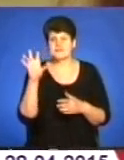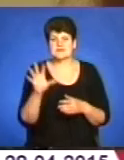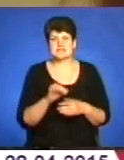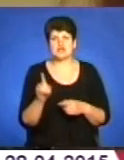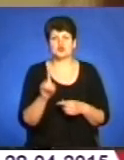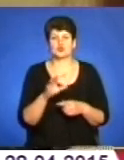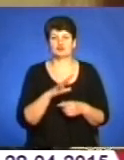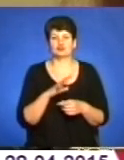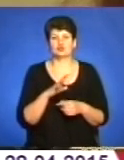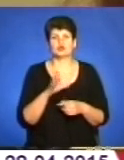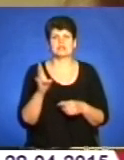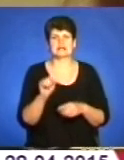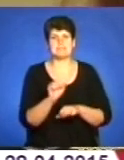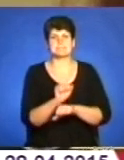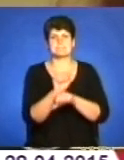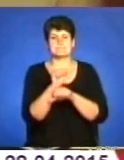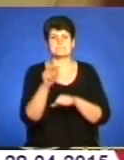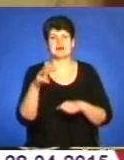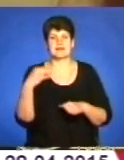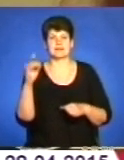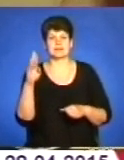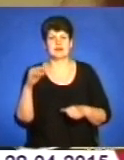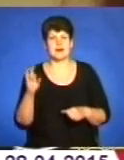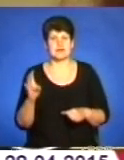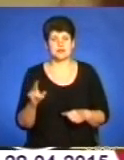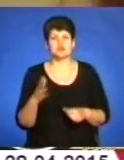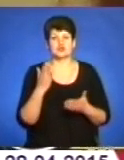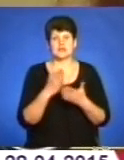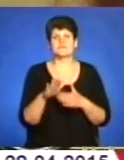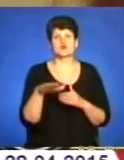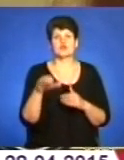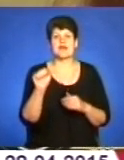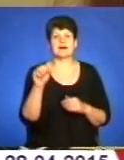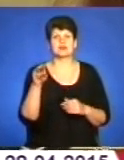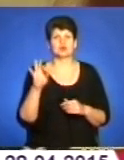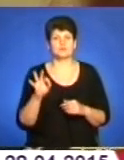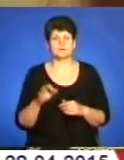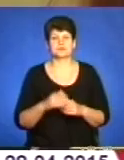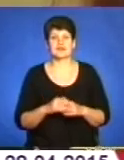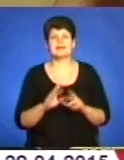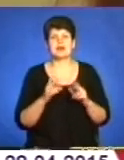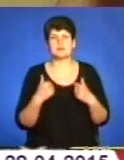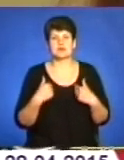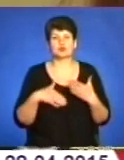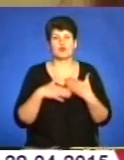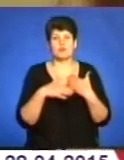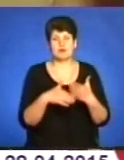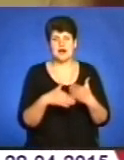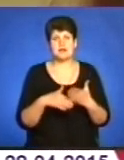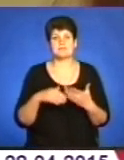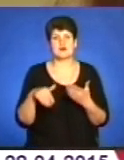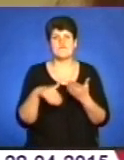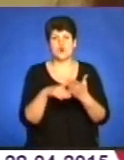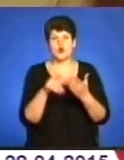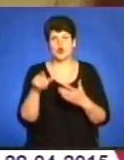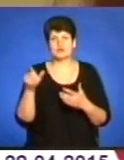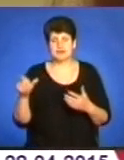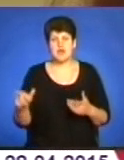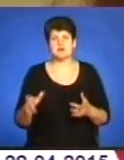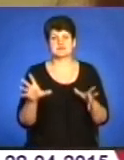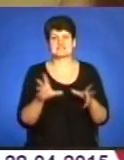на Майдані і що зараз відбувається в зоні АТО, як ми допомагаємо волонтерам, співпрацюємо з